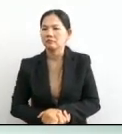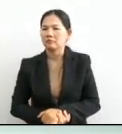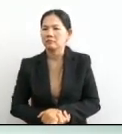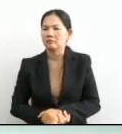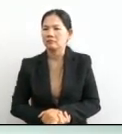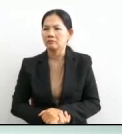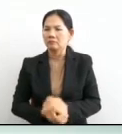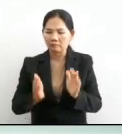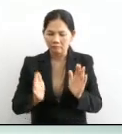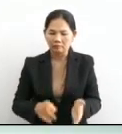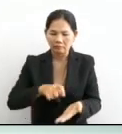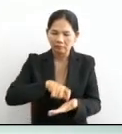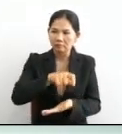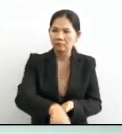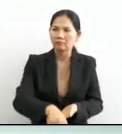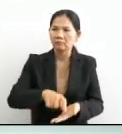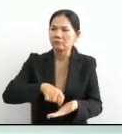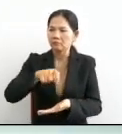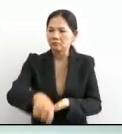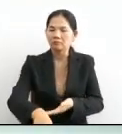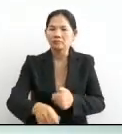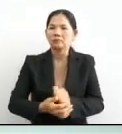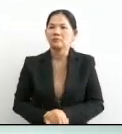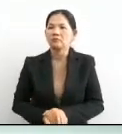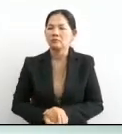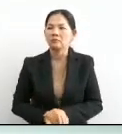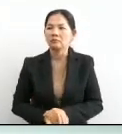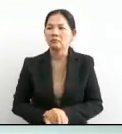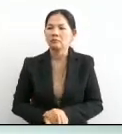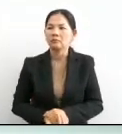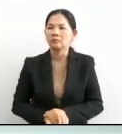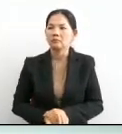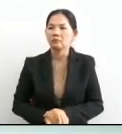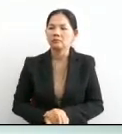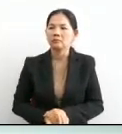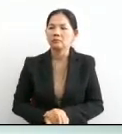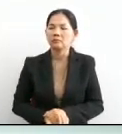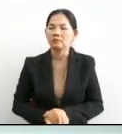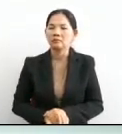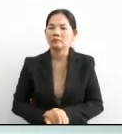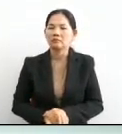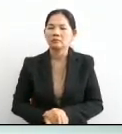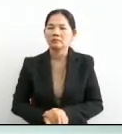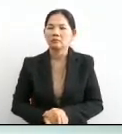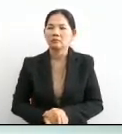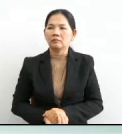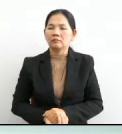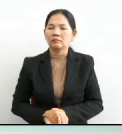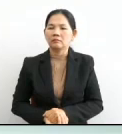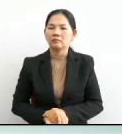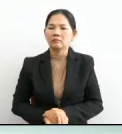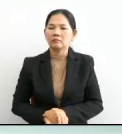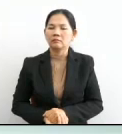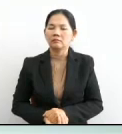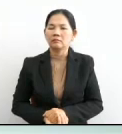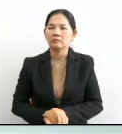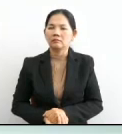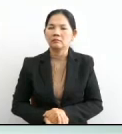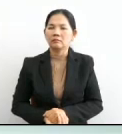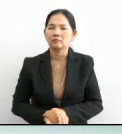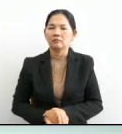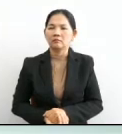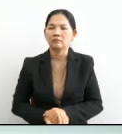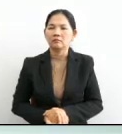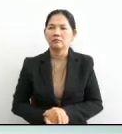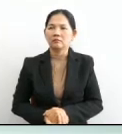cả sẽ có chơi rơ mục rồi bỏ đầm đầm lồng mí cứ đầm bấy chà đầm bấy chà đầm bấy ấy ạ chà